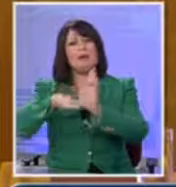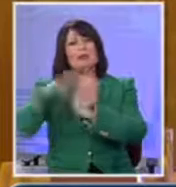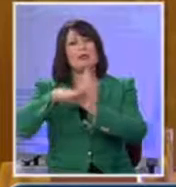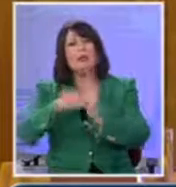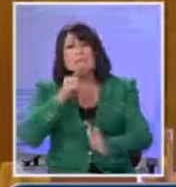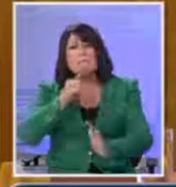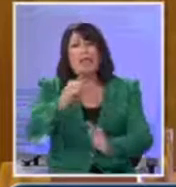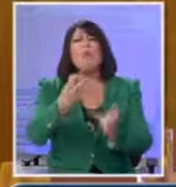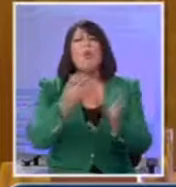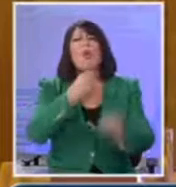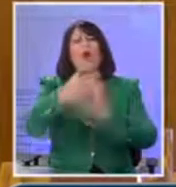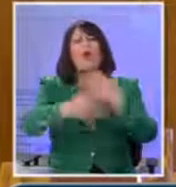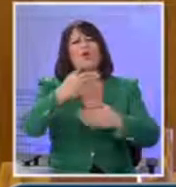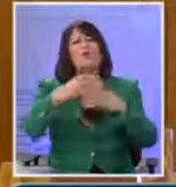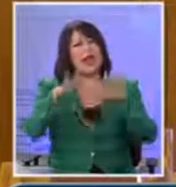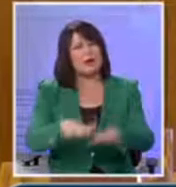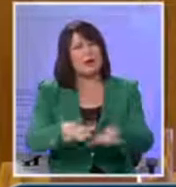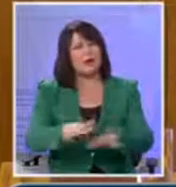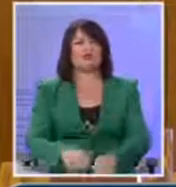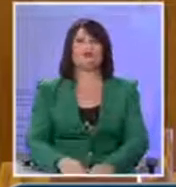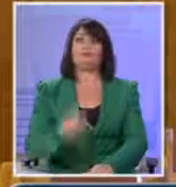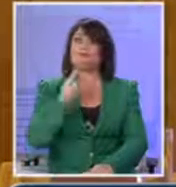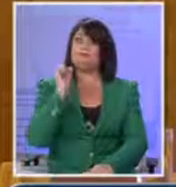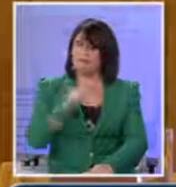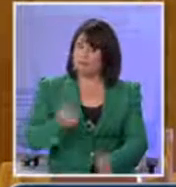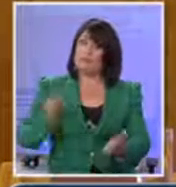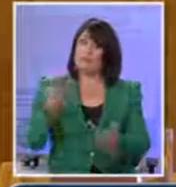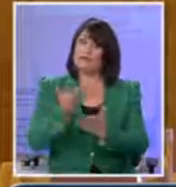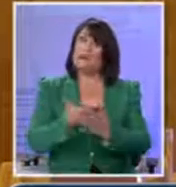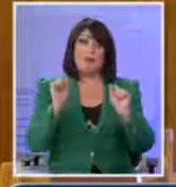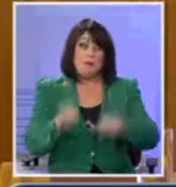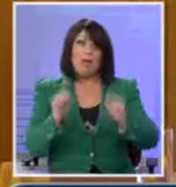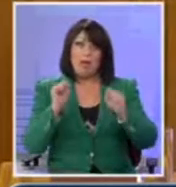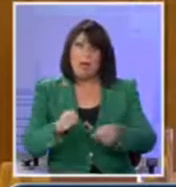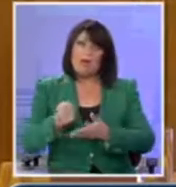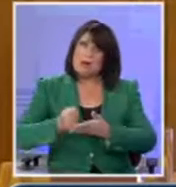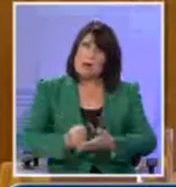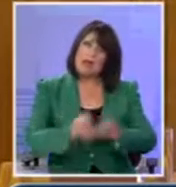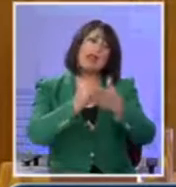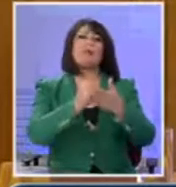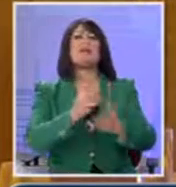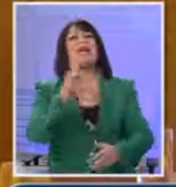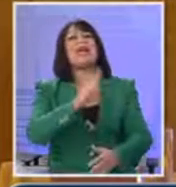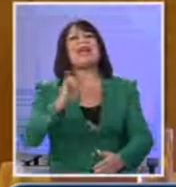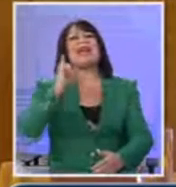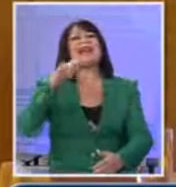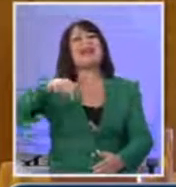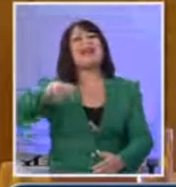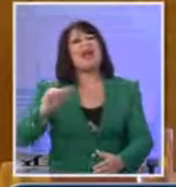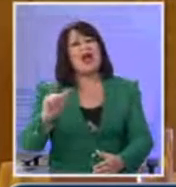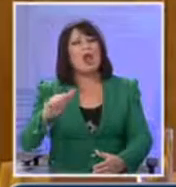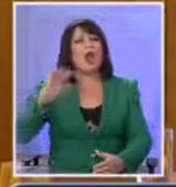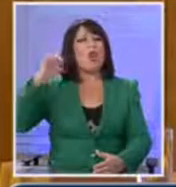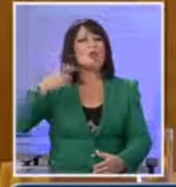μακροχρόνια ανέργους. Αυτό το υποστηρίξαμε και το προτείναμε ένθερμα και στη Ρήγα και στο Λουξεμβούργο, όπου το